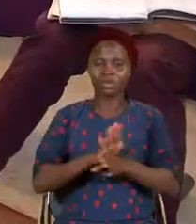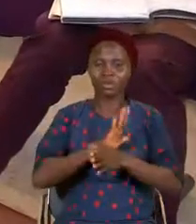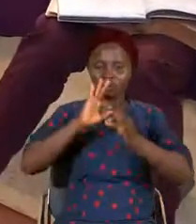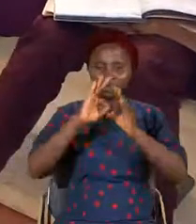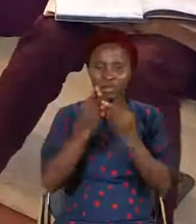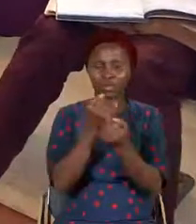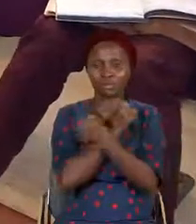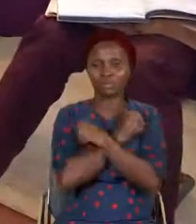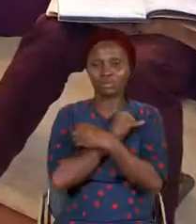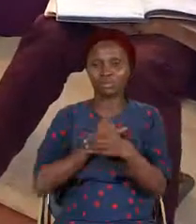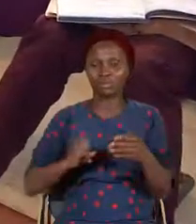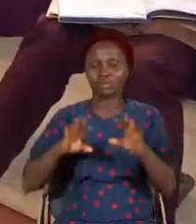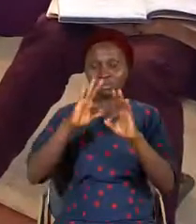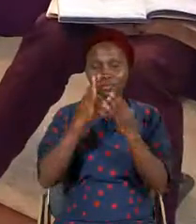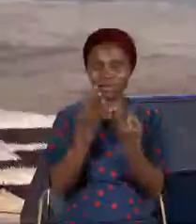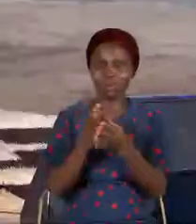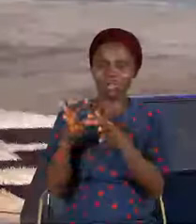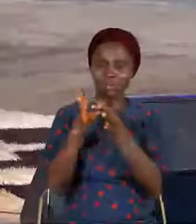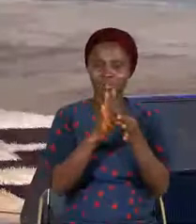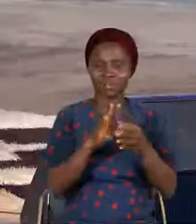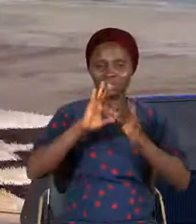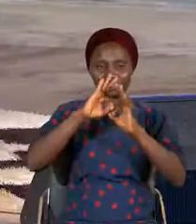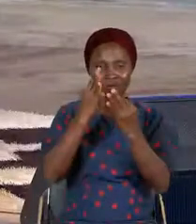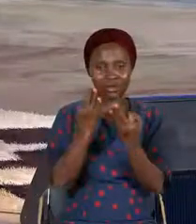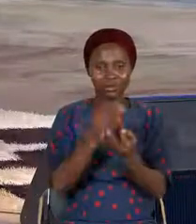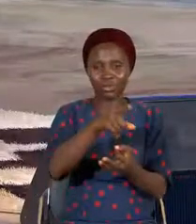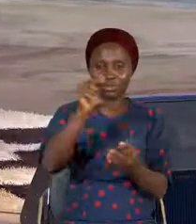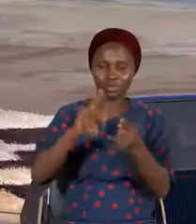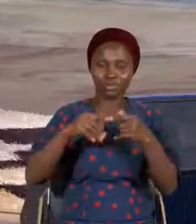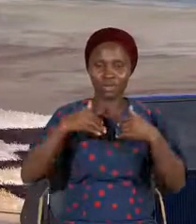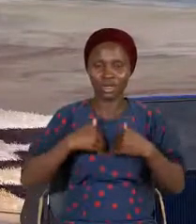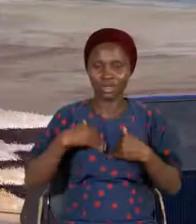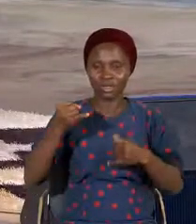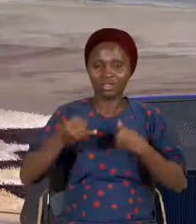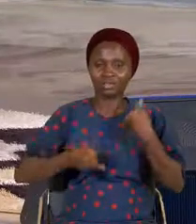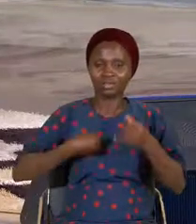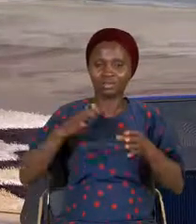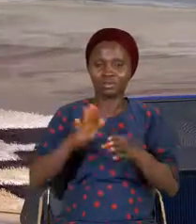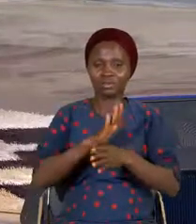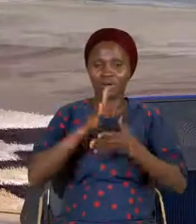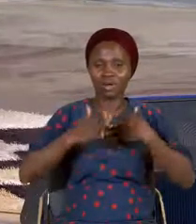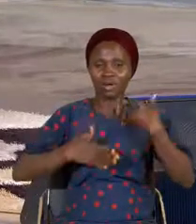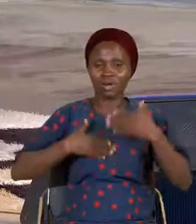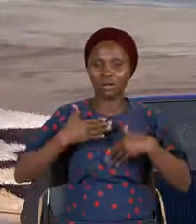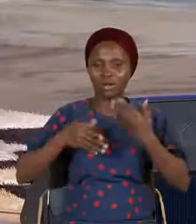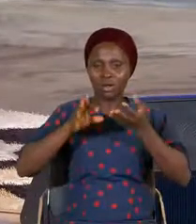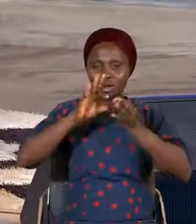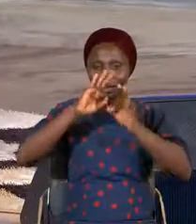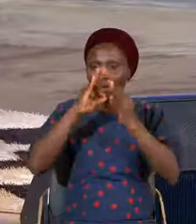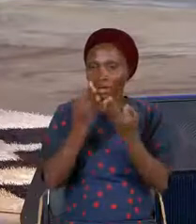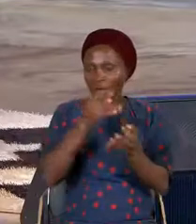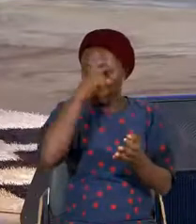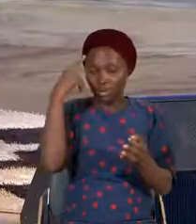famille d'amour, une famille unie, une famille joyeuse, pleine de